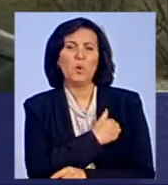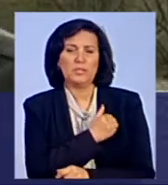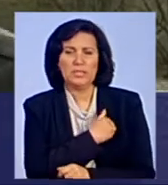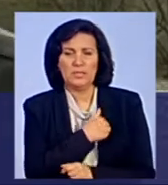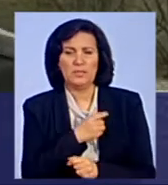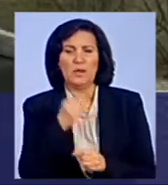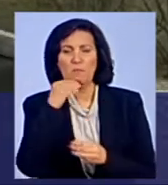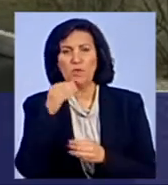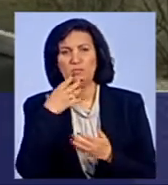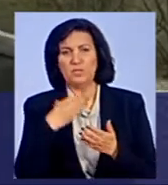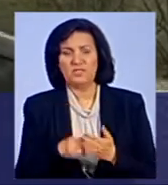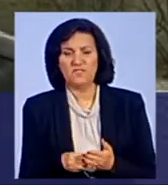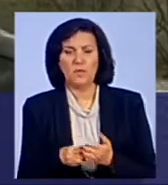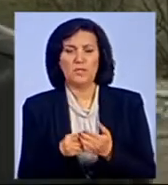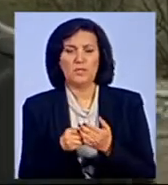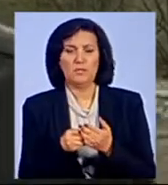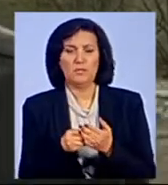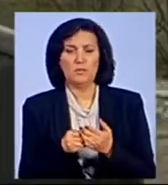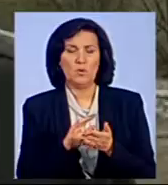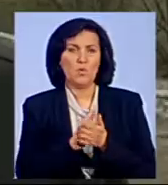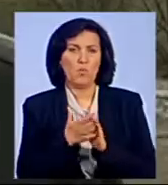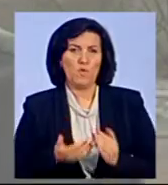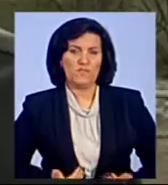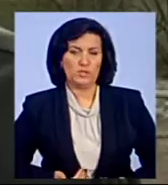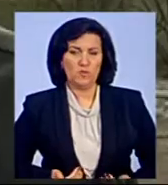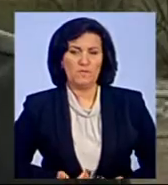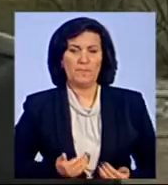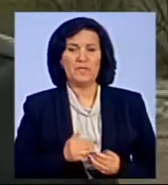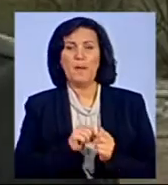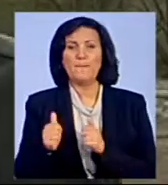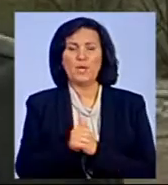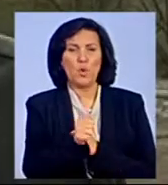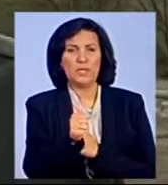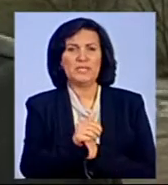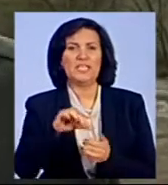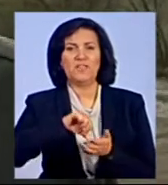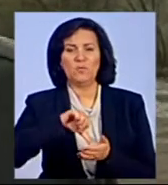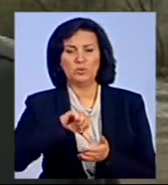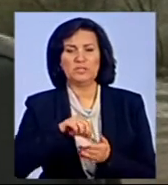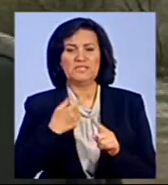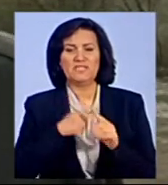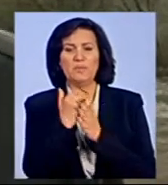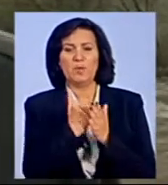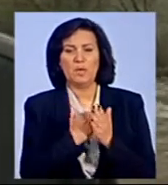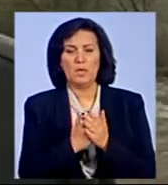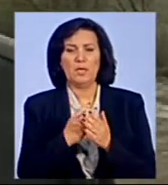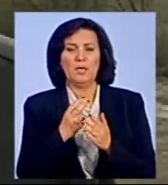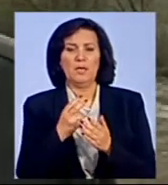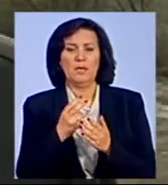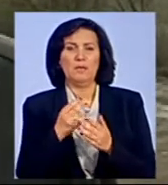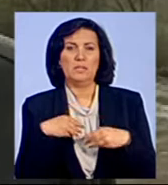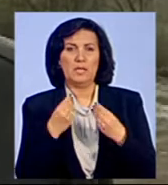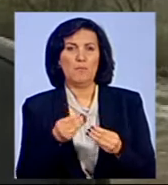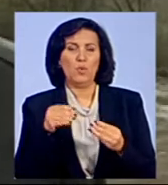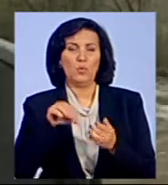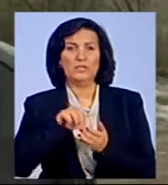би поліпшити свої умови житлові. Пріоритет в участі цієї програми ми даємо учасникам АТО,